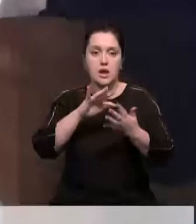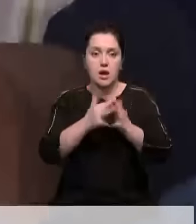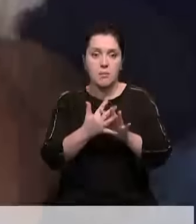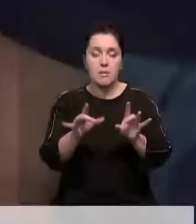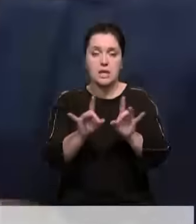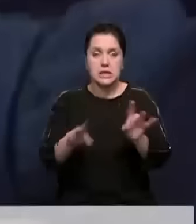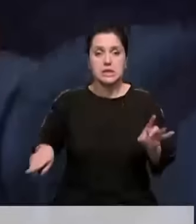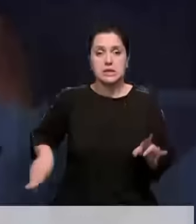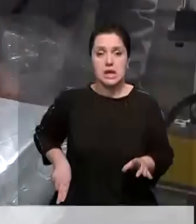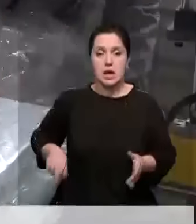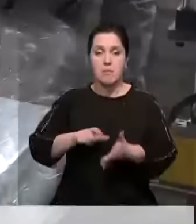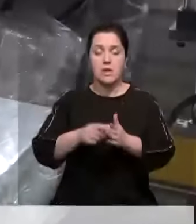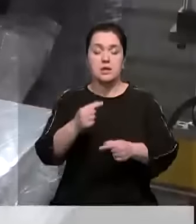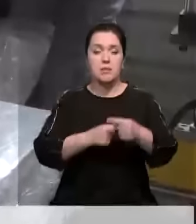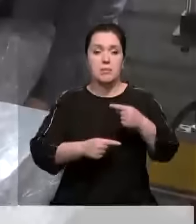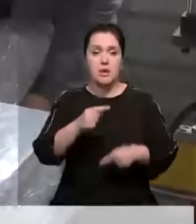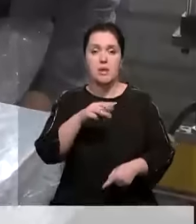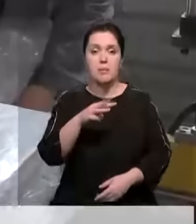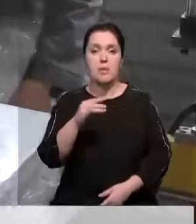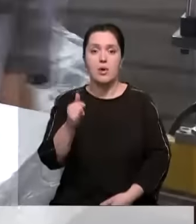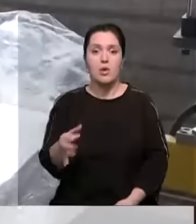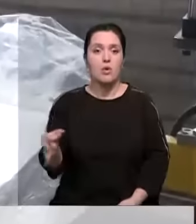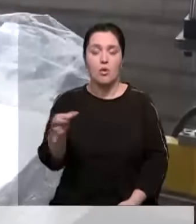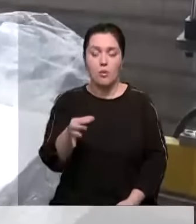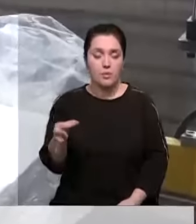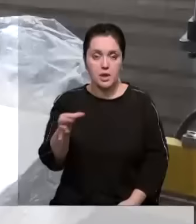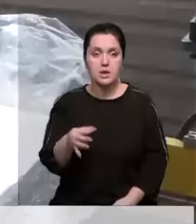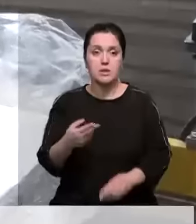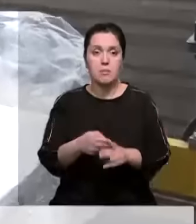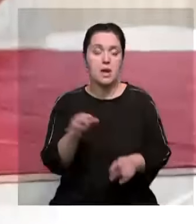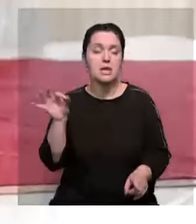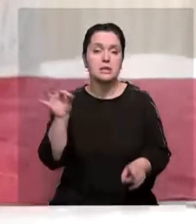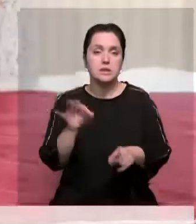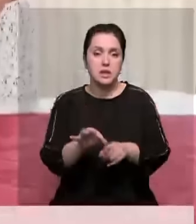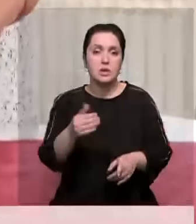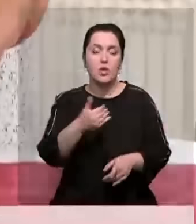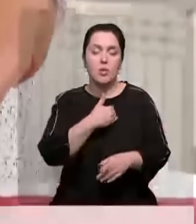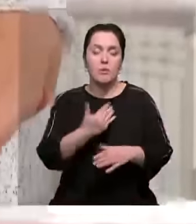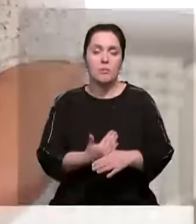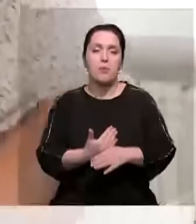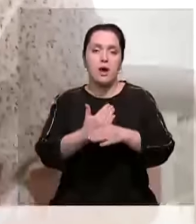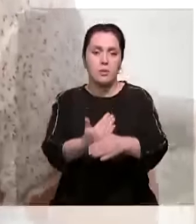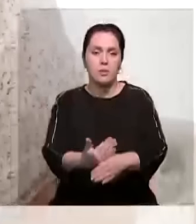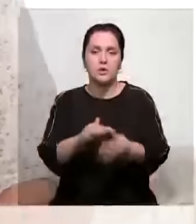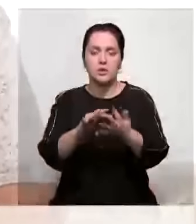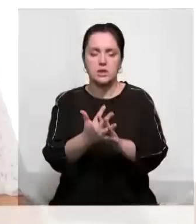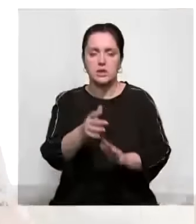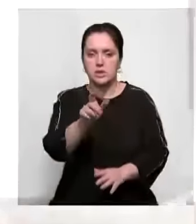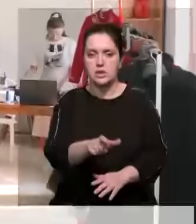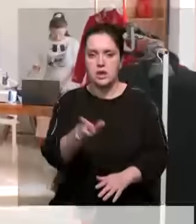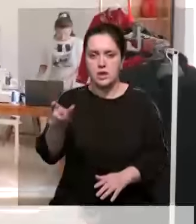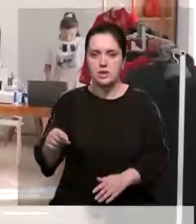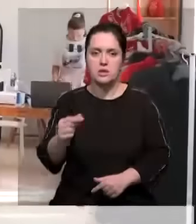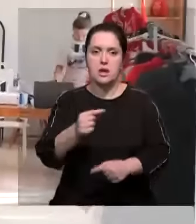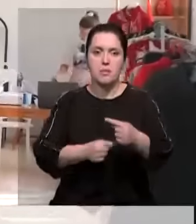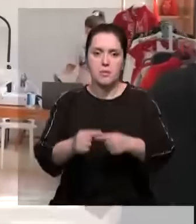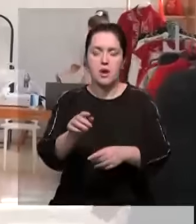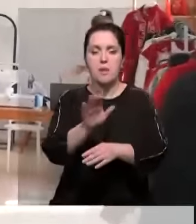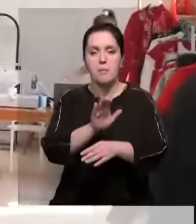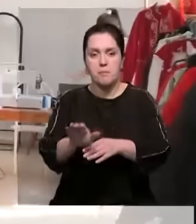Палаты предпринимателей Мангыстауской области Рашида Мустафаева, цель проекта – помочь сельчанам создать стабильный бизнес,